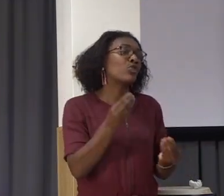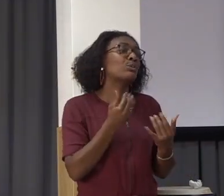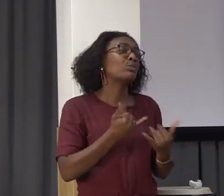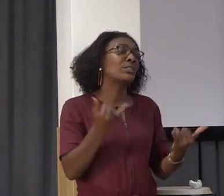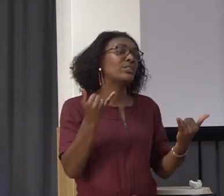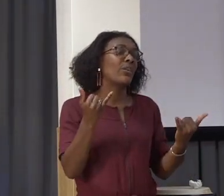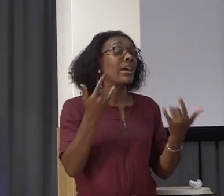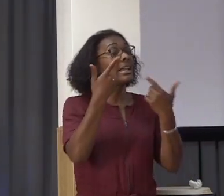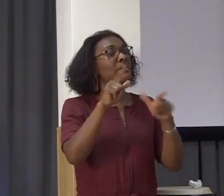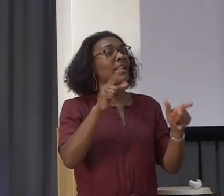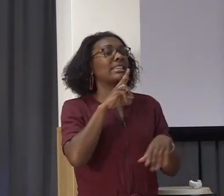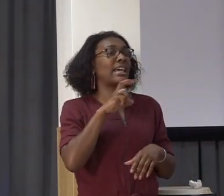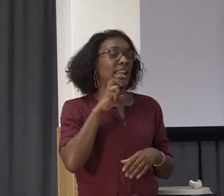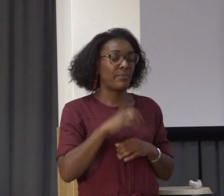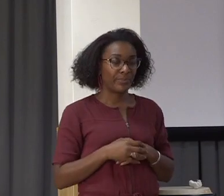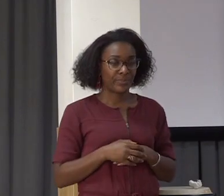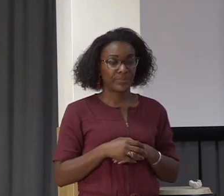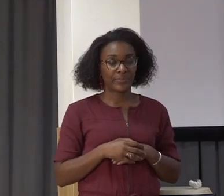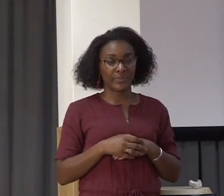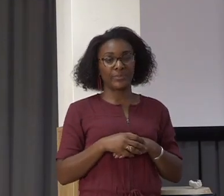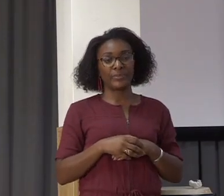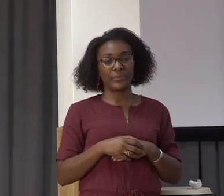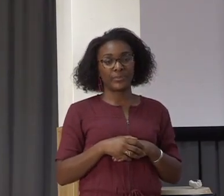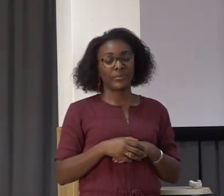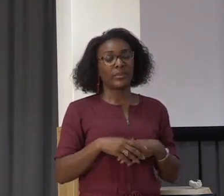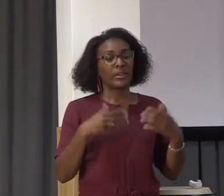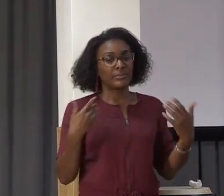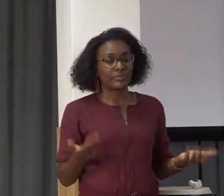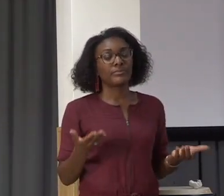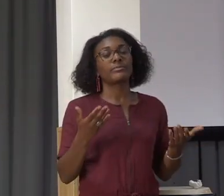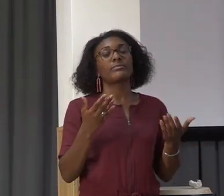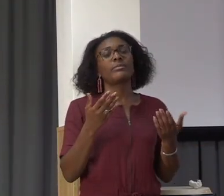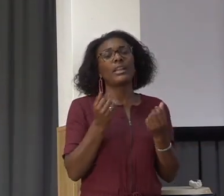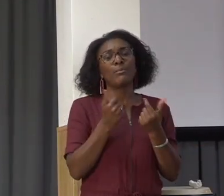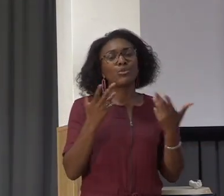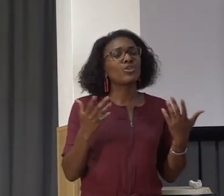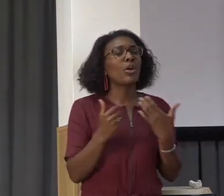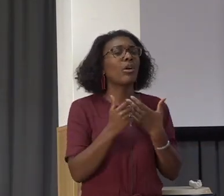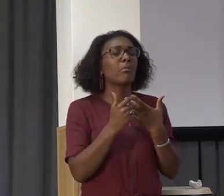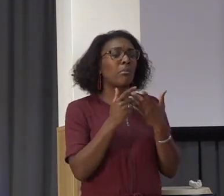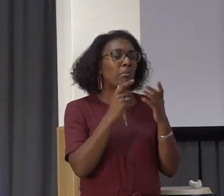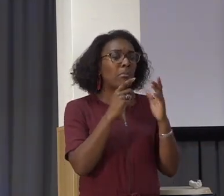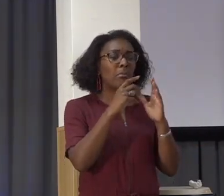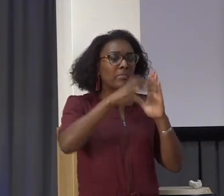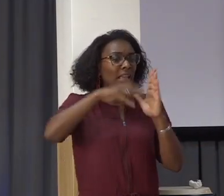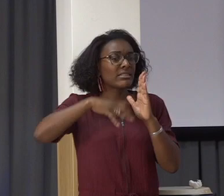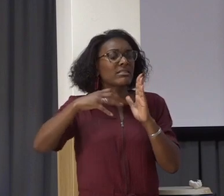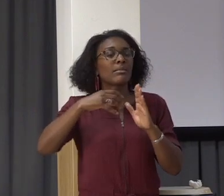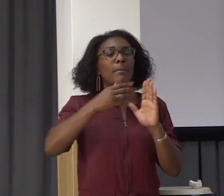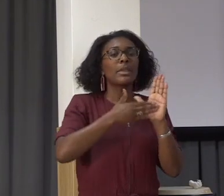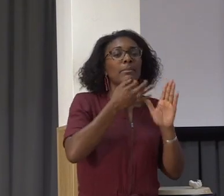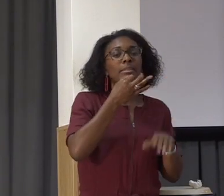Plusieurs chapitres décrivent la vie de Gédéon et de Samson et de Déborah.